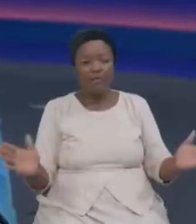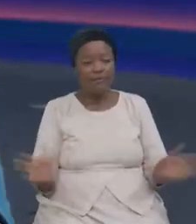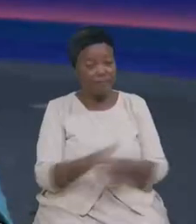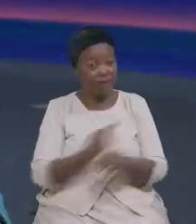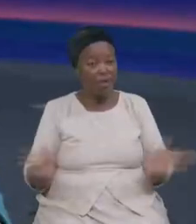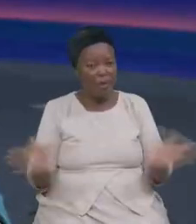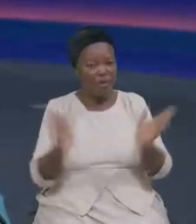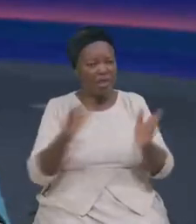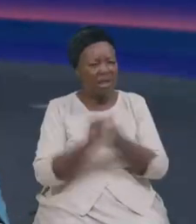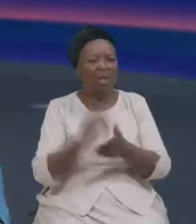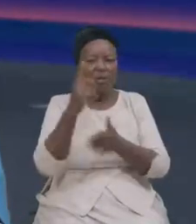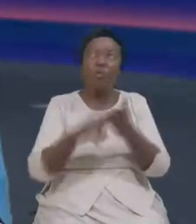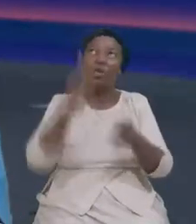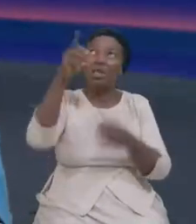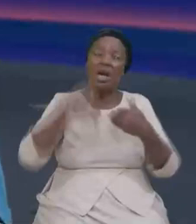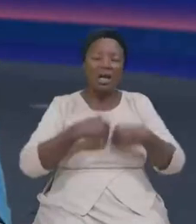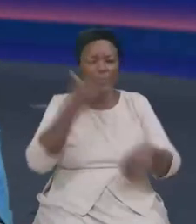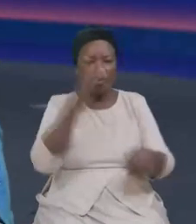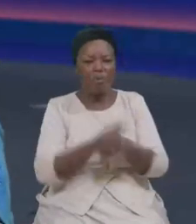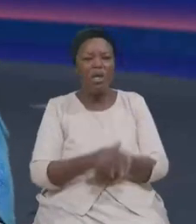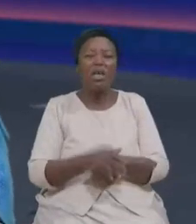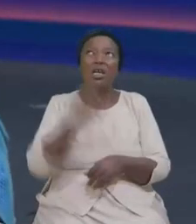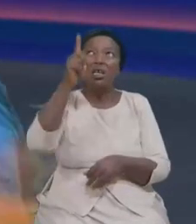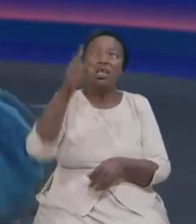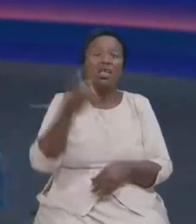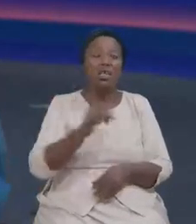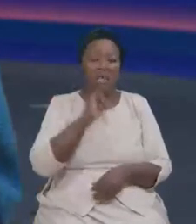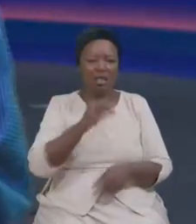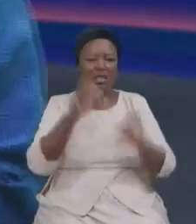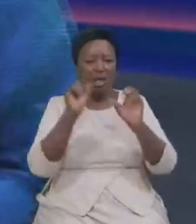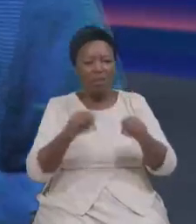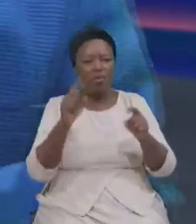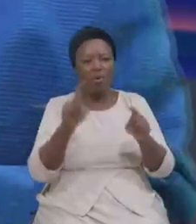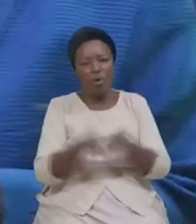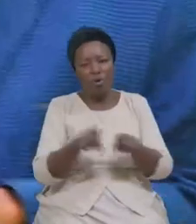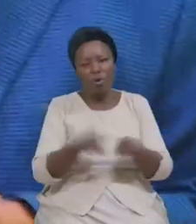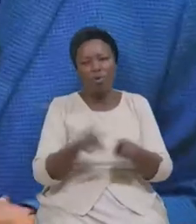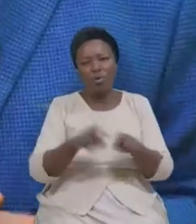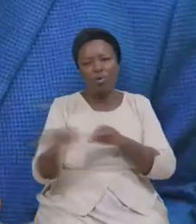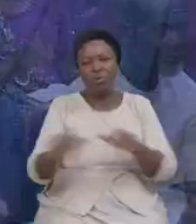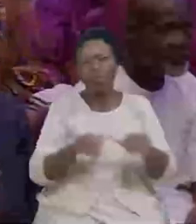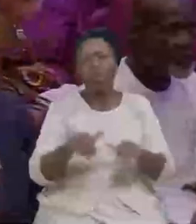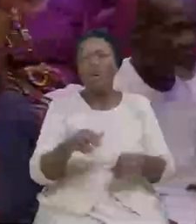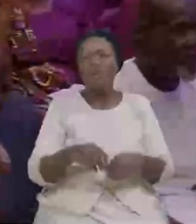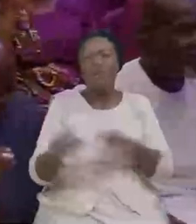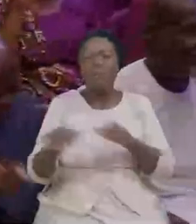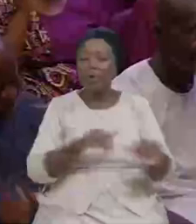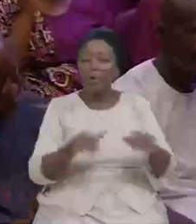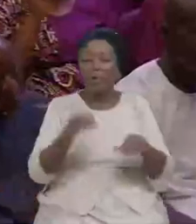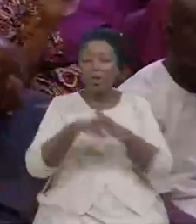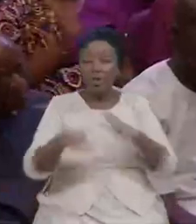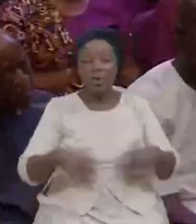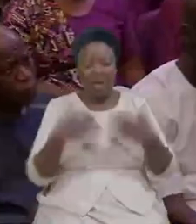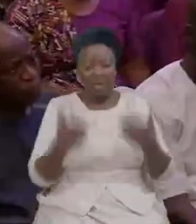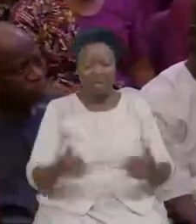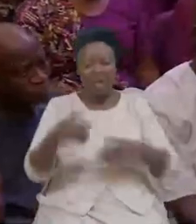peut aussi l'accomplir. L'accomplissement dans ta vie ce soir. L'accomplissement dans la